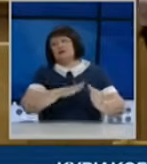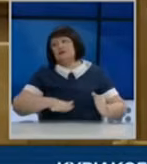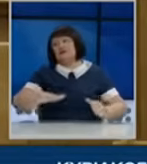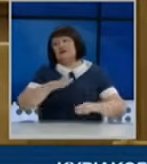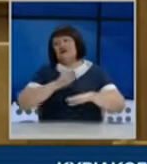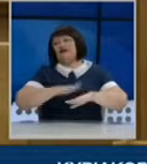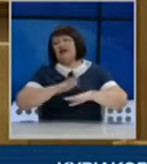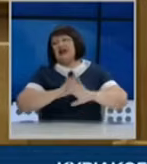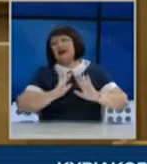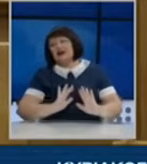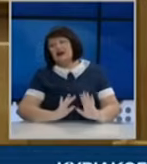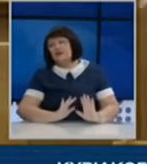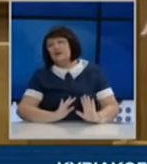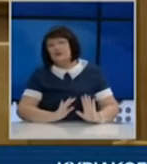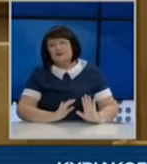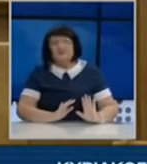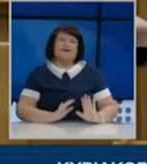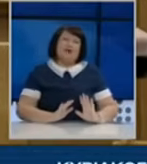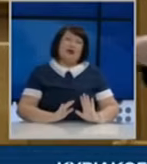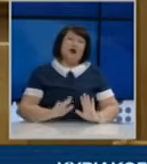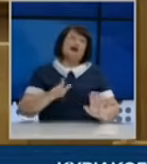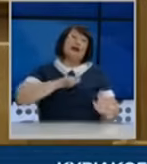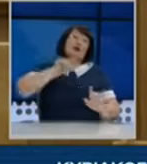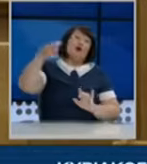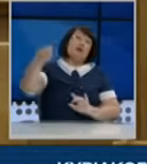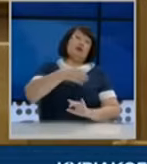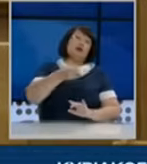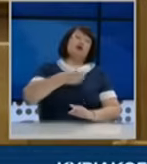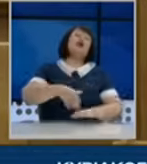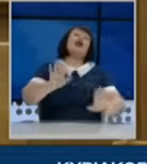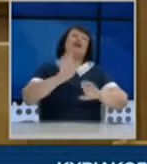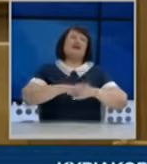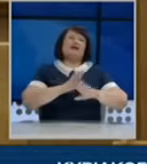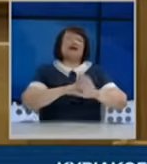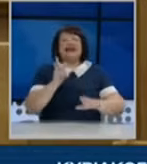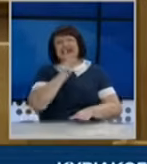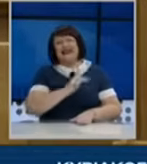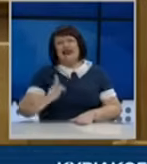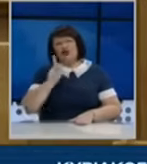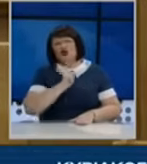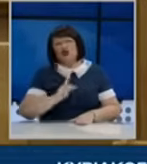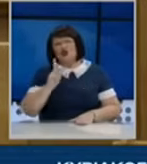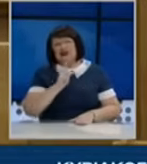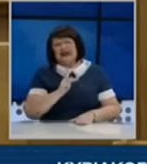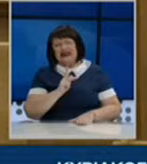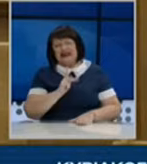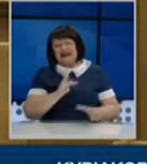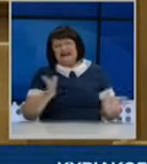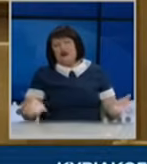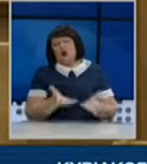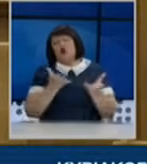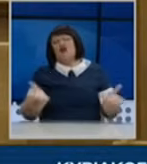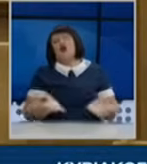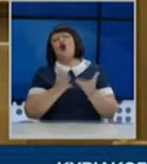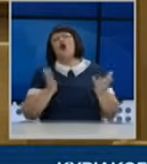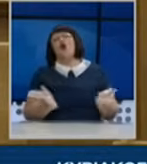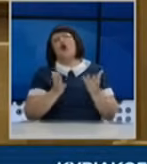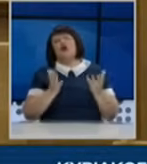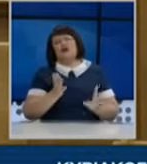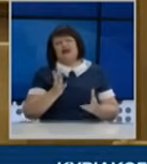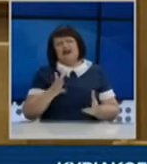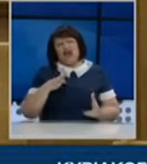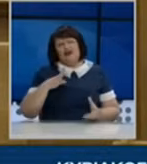φταίει. Αλλά όταν παίρνεται το αεροσκάφος, δεν φταίει. Αυτό δεν είναι κοινωνία. Αυτό είναι κοινωνία μάζας. Γιατί αυτή την κοινωνία θέλει ο